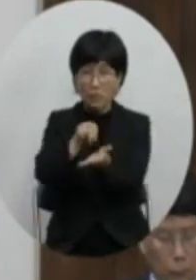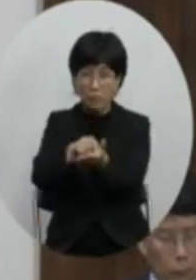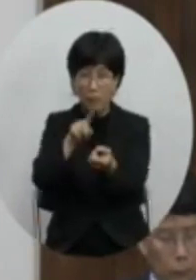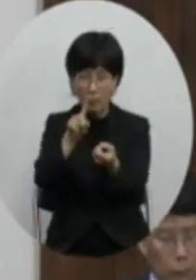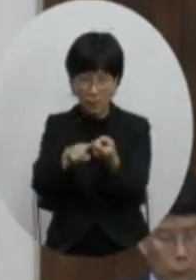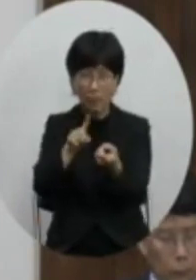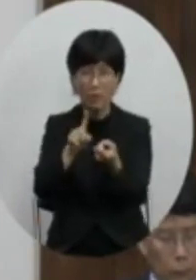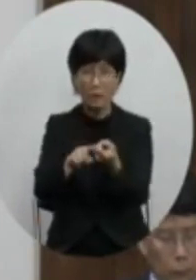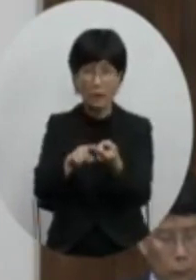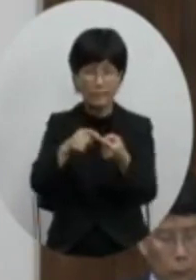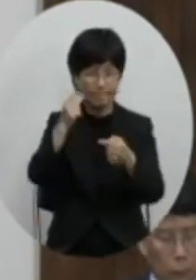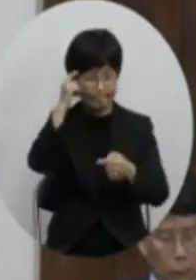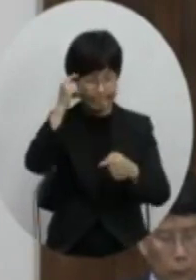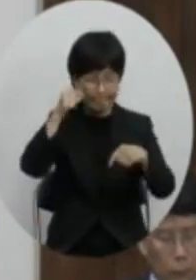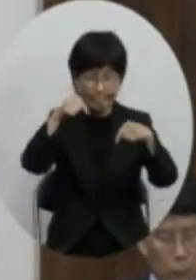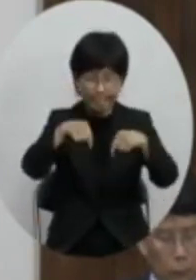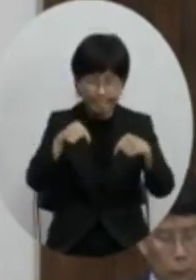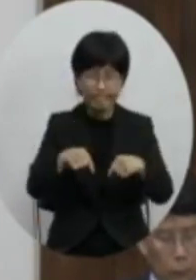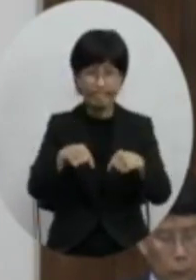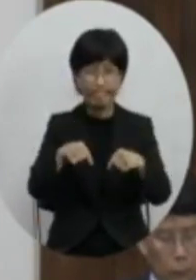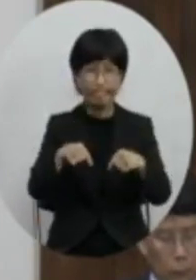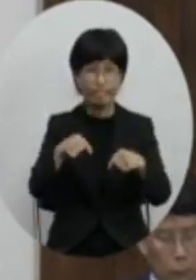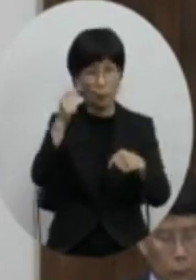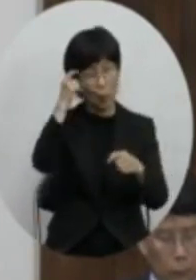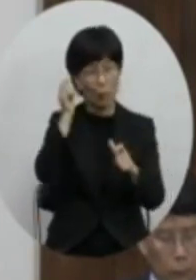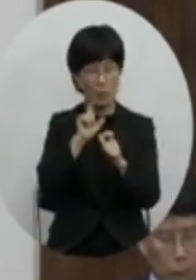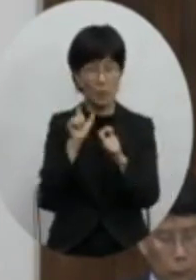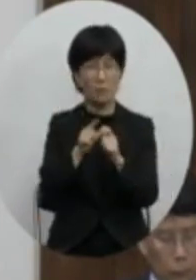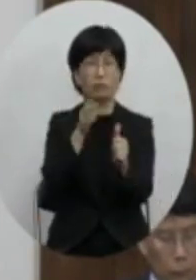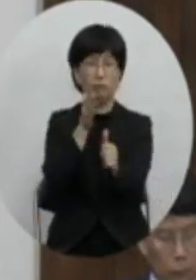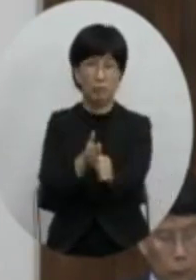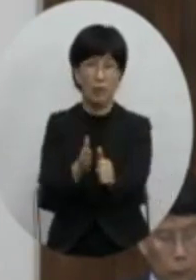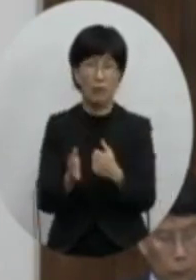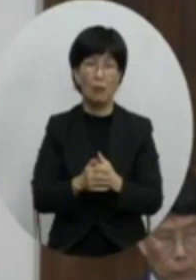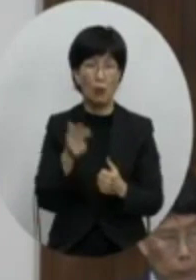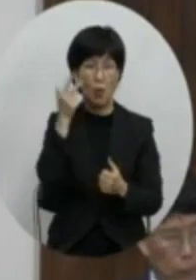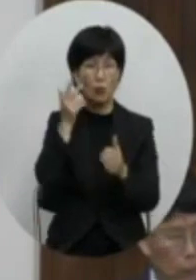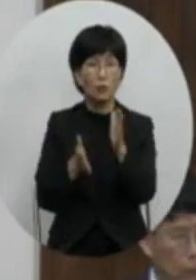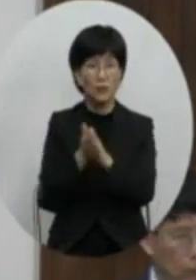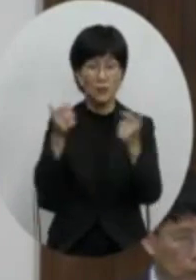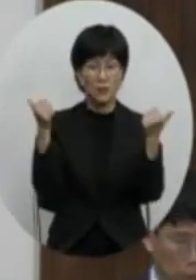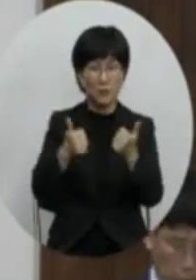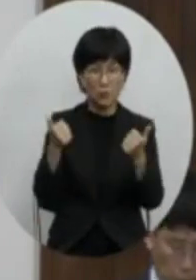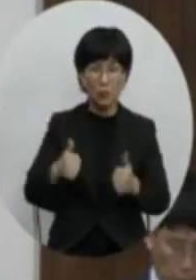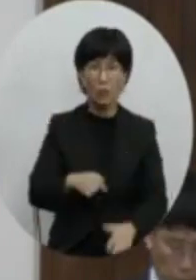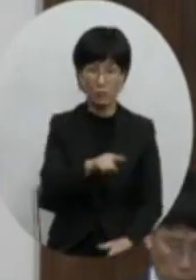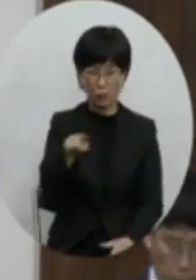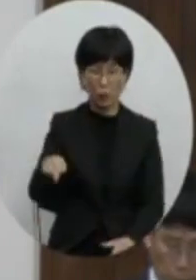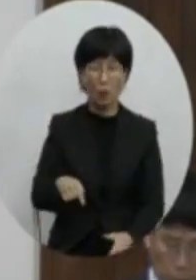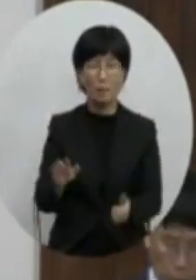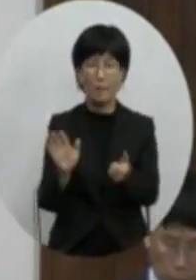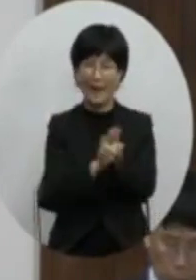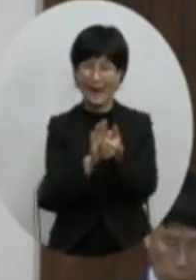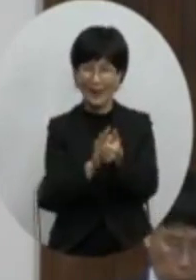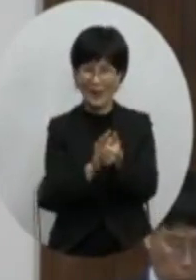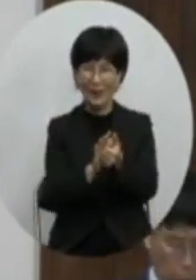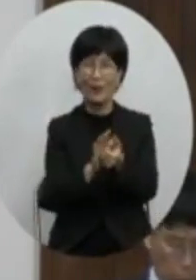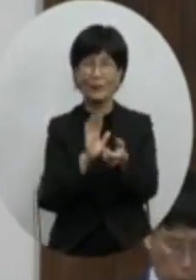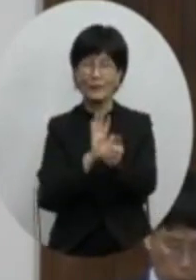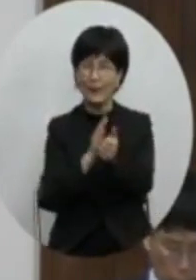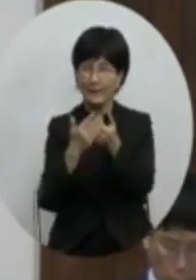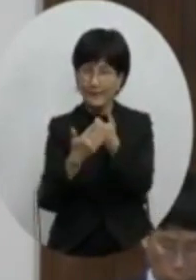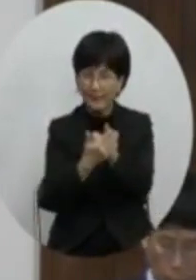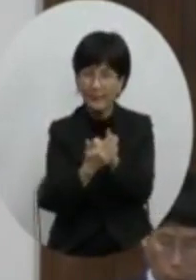가열층 심도 깊게 고민해 주시기 바랍니다. 여주시의회에서도 배려와 상생과 협치의